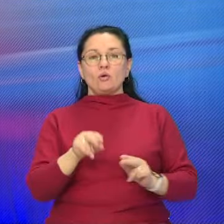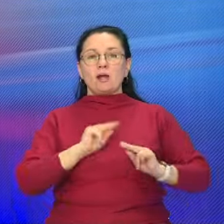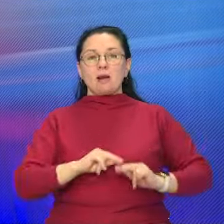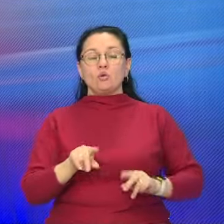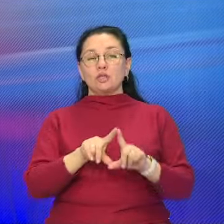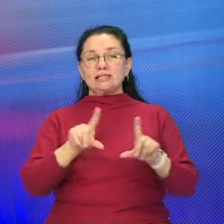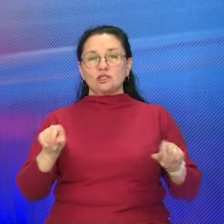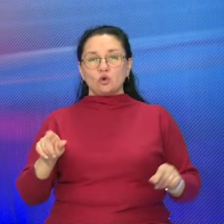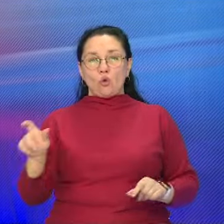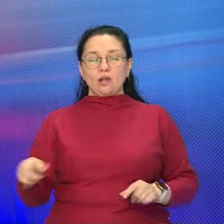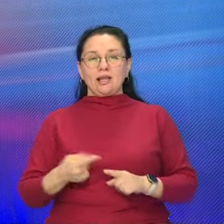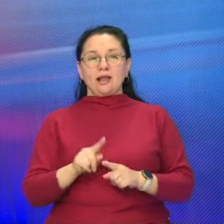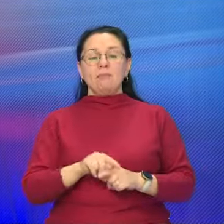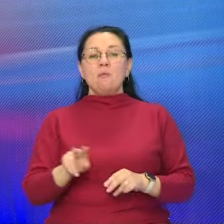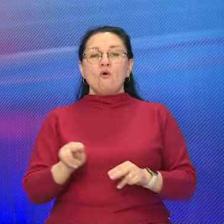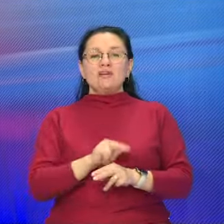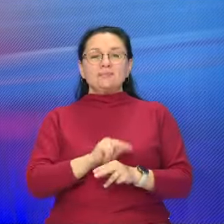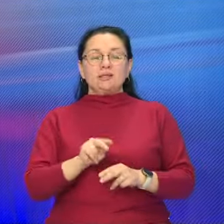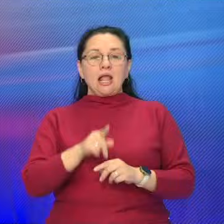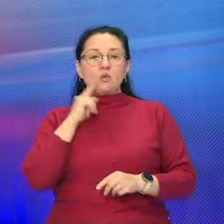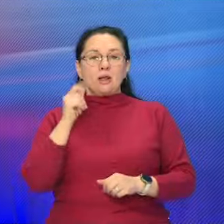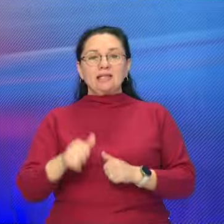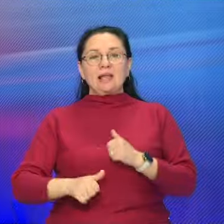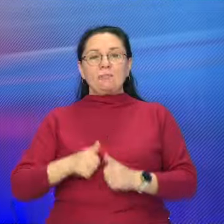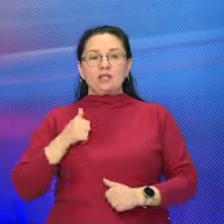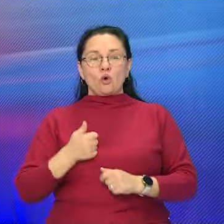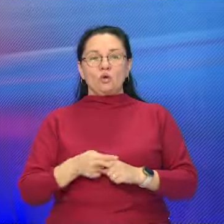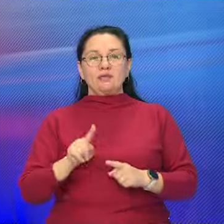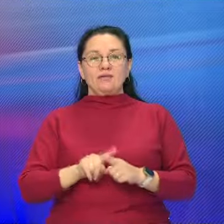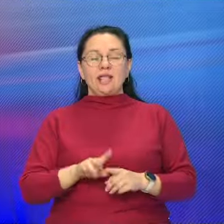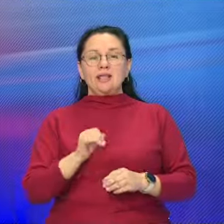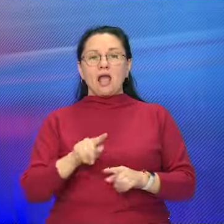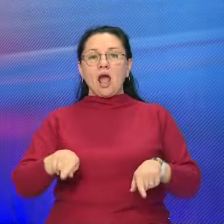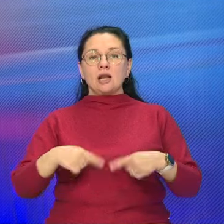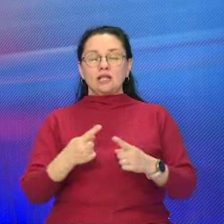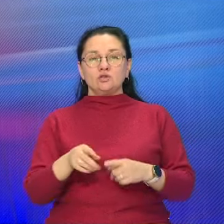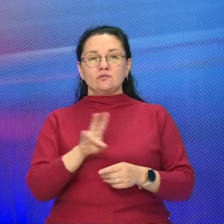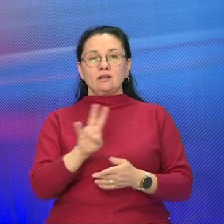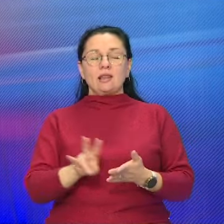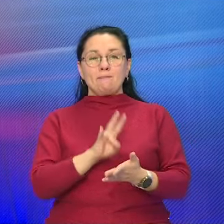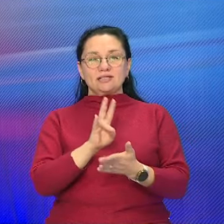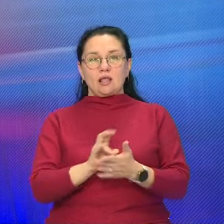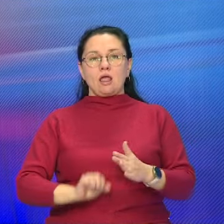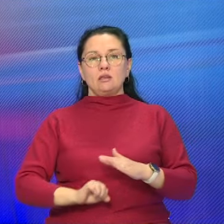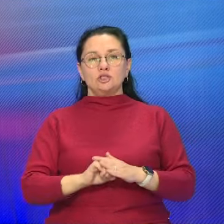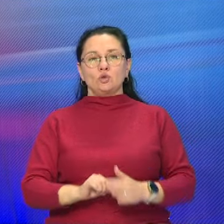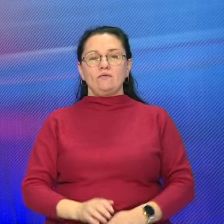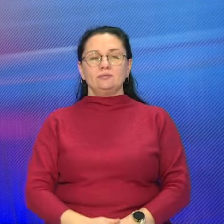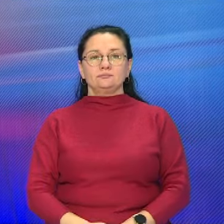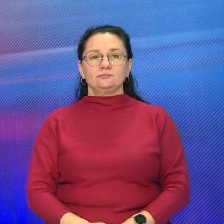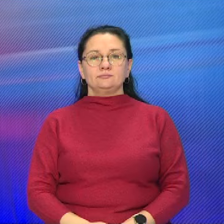по выхованию юных патриотов. Деятельность центра «Промень» в этом направку организована на постоянной основе.